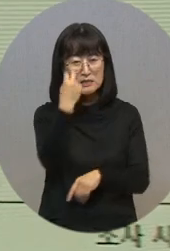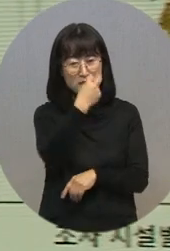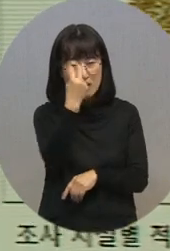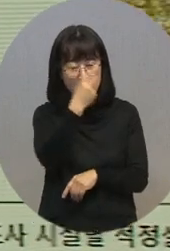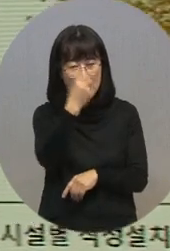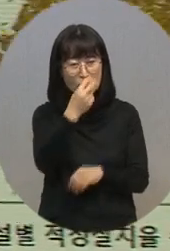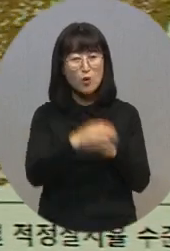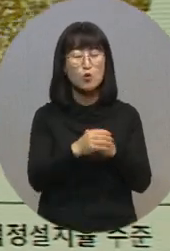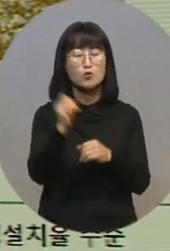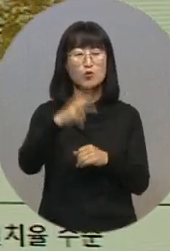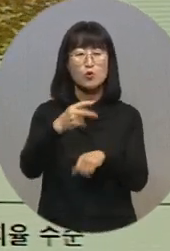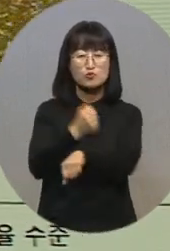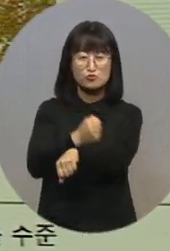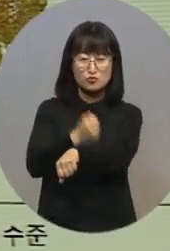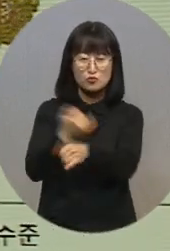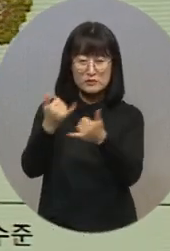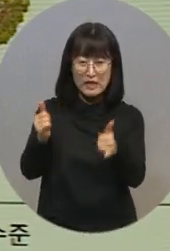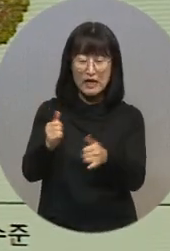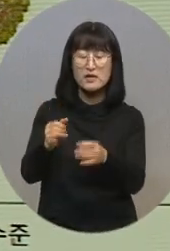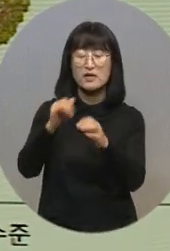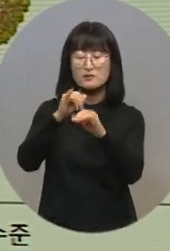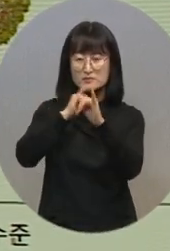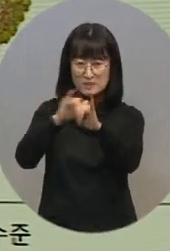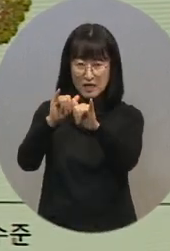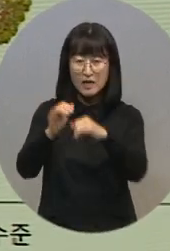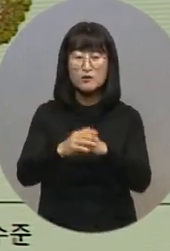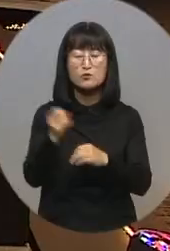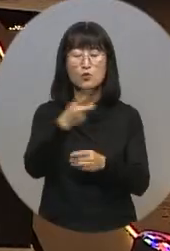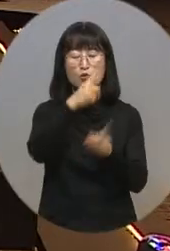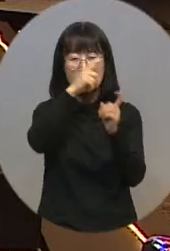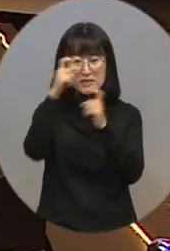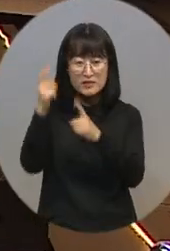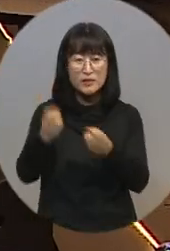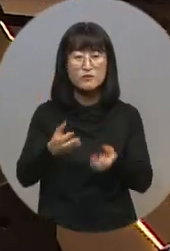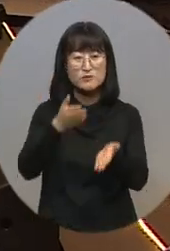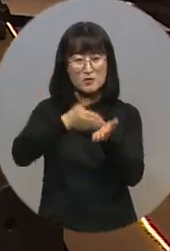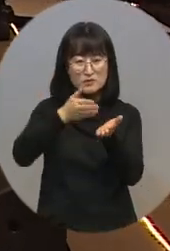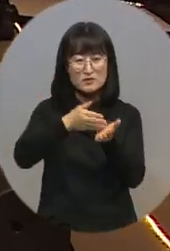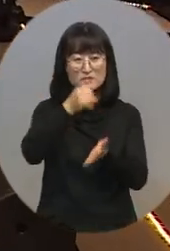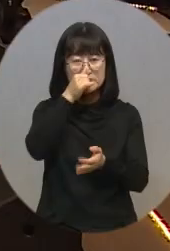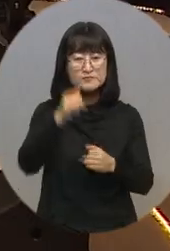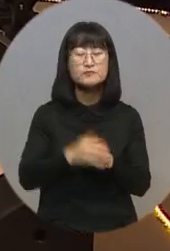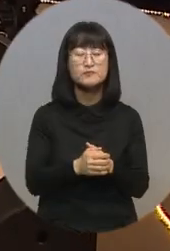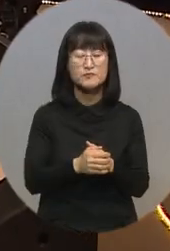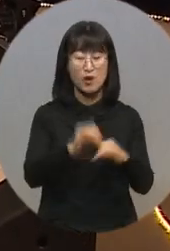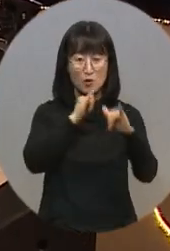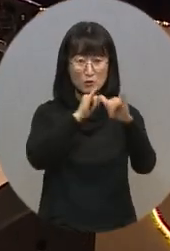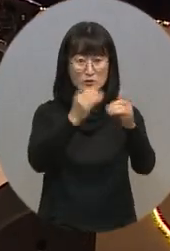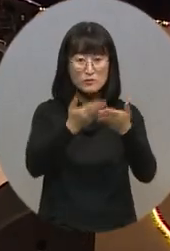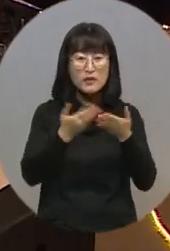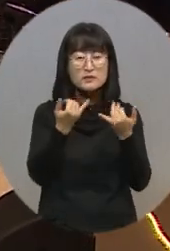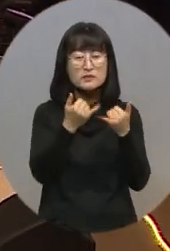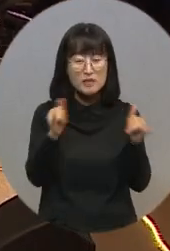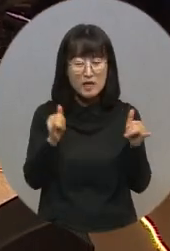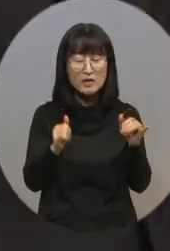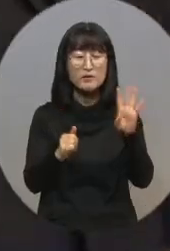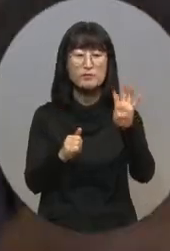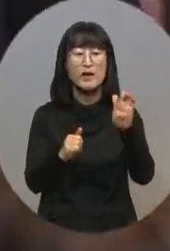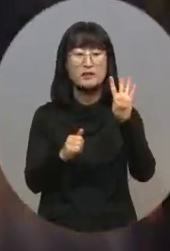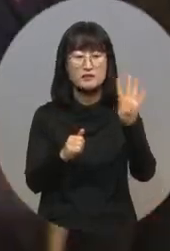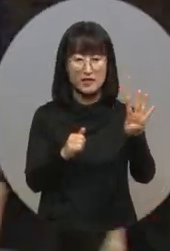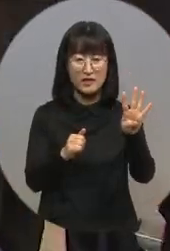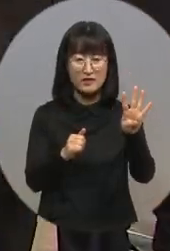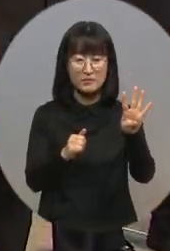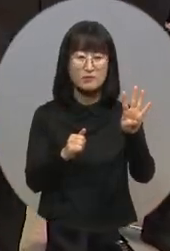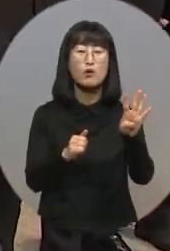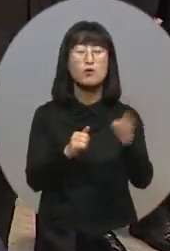편의증진 유공자 표창, 그리고 기념사와 환영사로 이어졌습니다. 표창 대상자는 총 44명으로 분야는